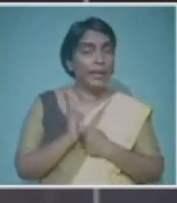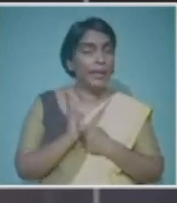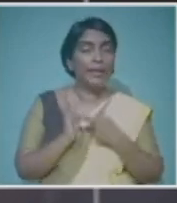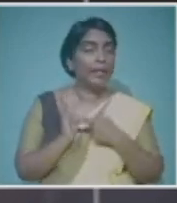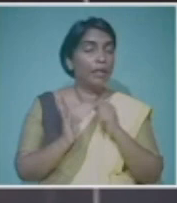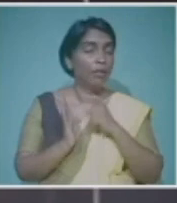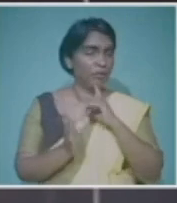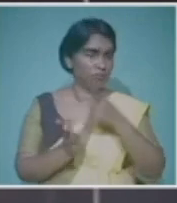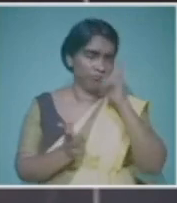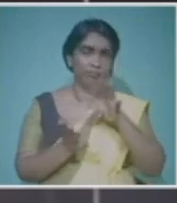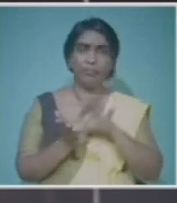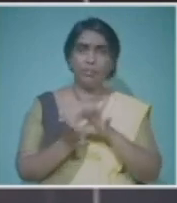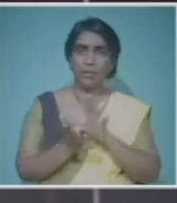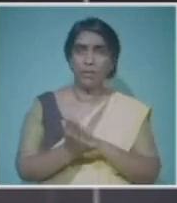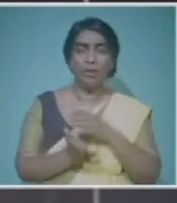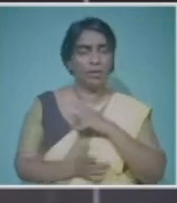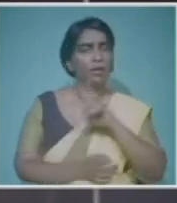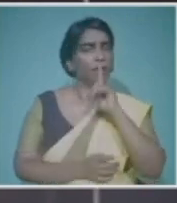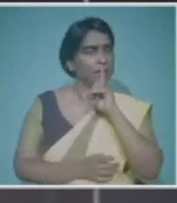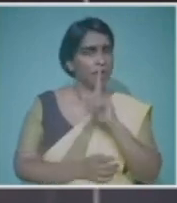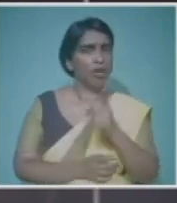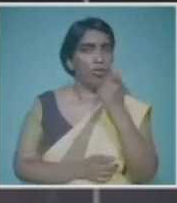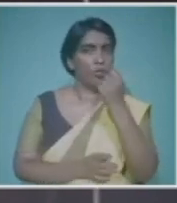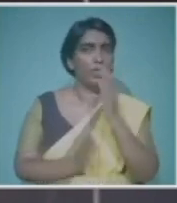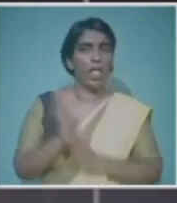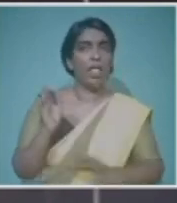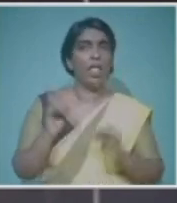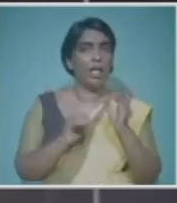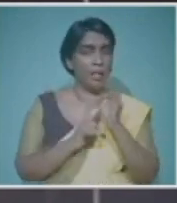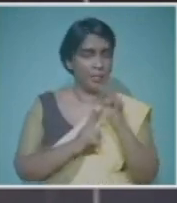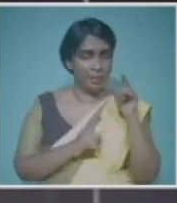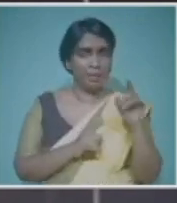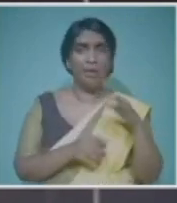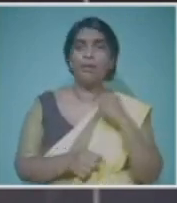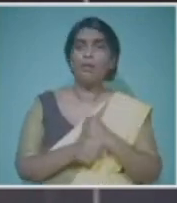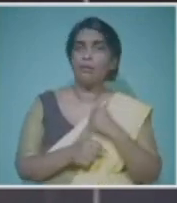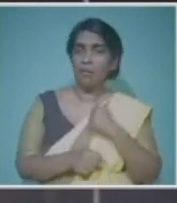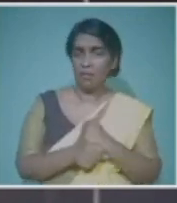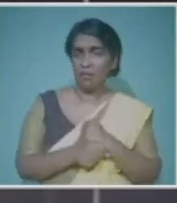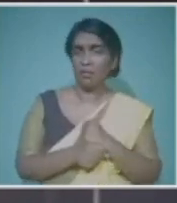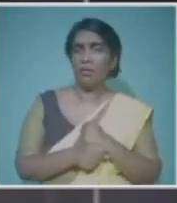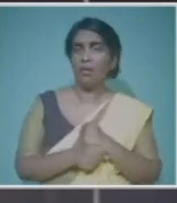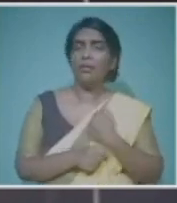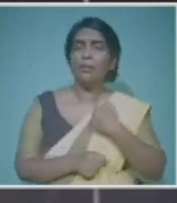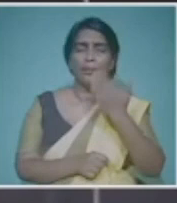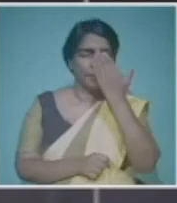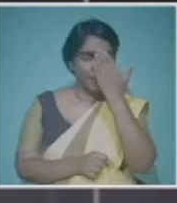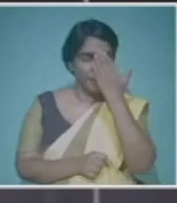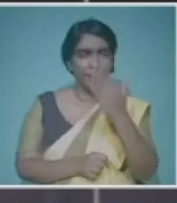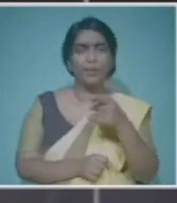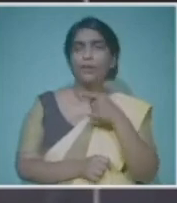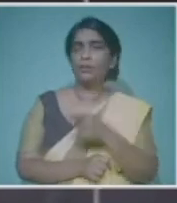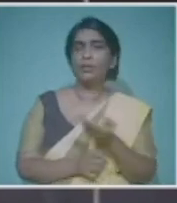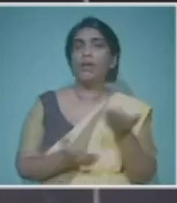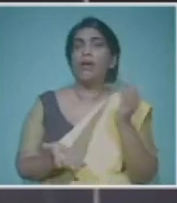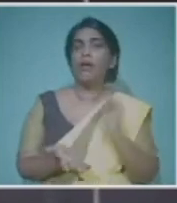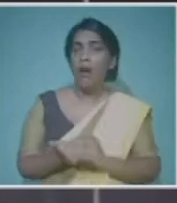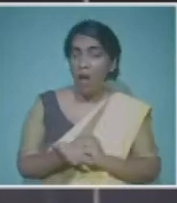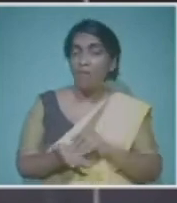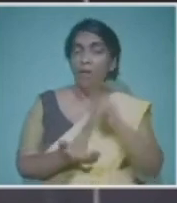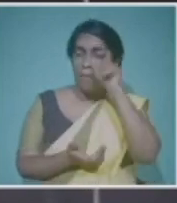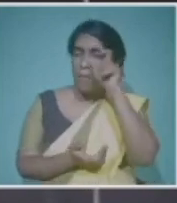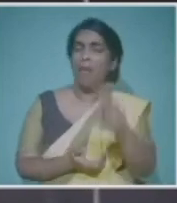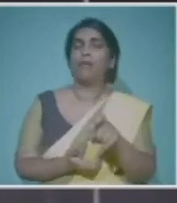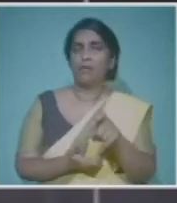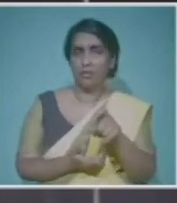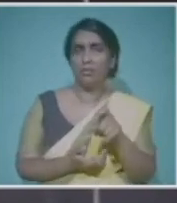තමයි ඔබගෙන් මං ඉල්ලනවා මුදල් ඇමතිවරයාගෙන් රජයෙන් කරුණා කරලා මේක නැවත කල්පනා කරලා